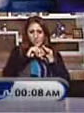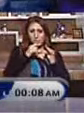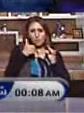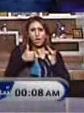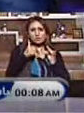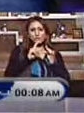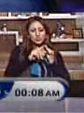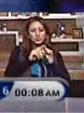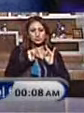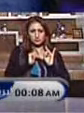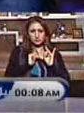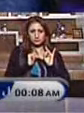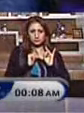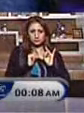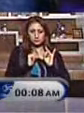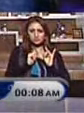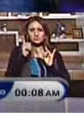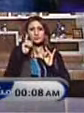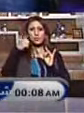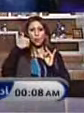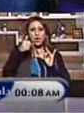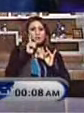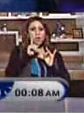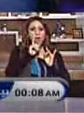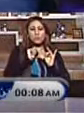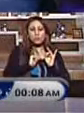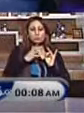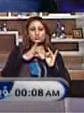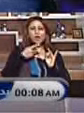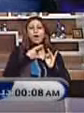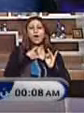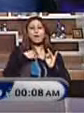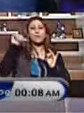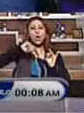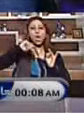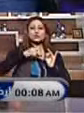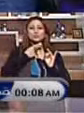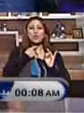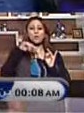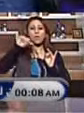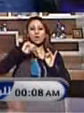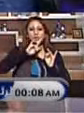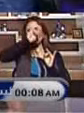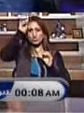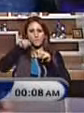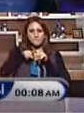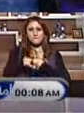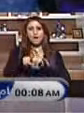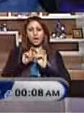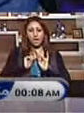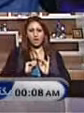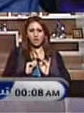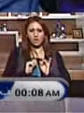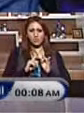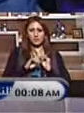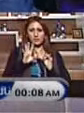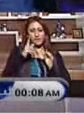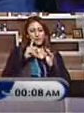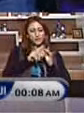اخرى لا تعرف للخير طريقا ولا ينازعها الخير هؤلاء طائفه الشياطين والاب السه في طائفه في